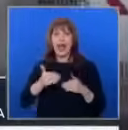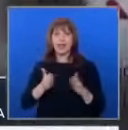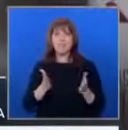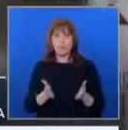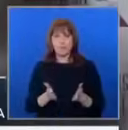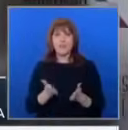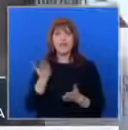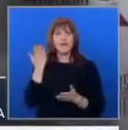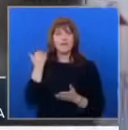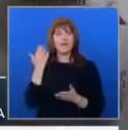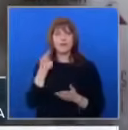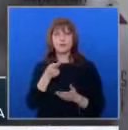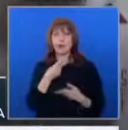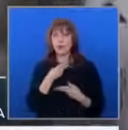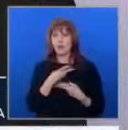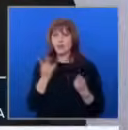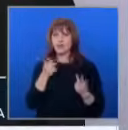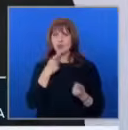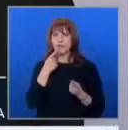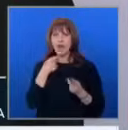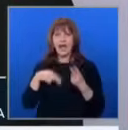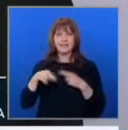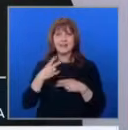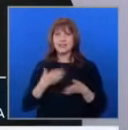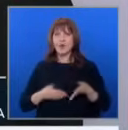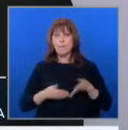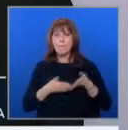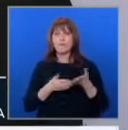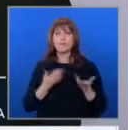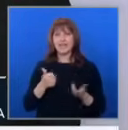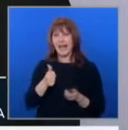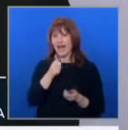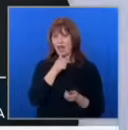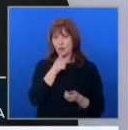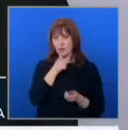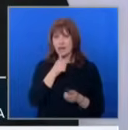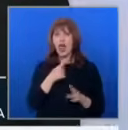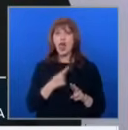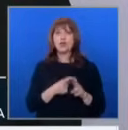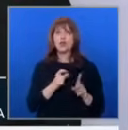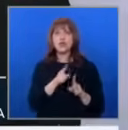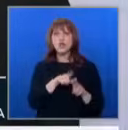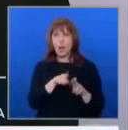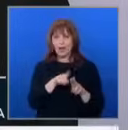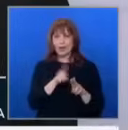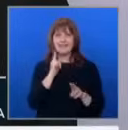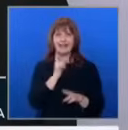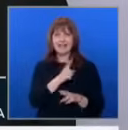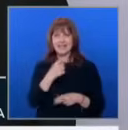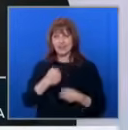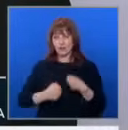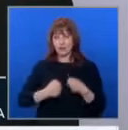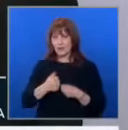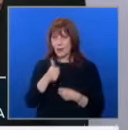Джастин Тимбърлейк открито е говорил, че е търсил помощ за злоупотреба с алкохол. В щата Нью-Йорк наказанието за шофиране в нетрезво